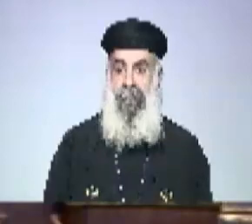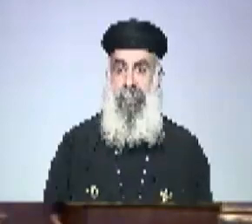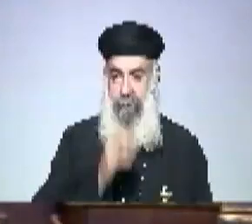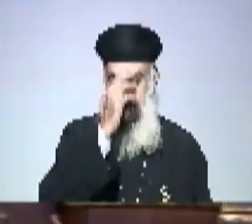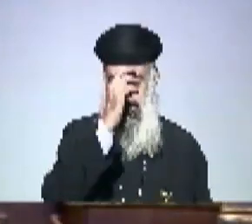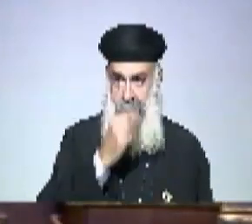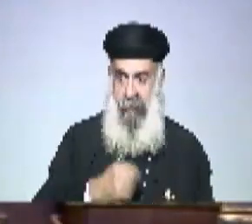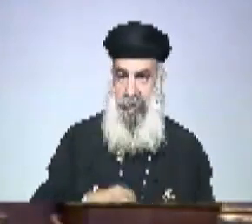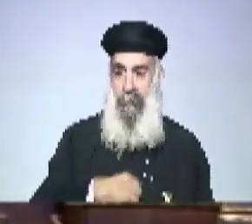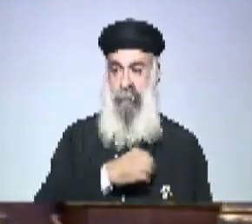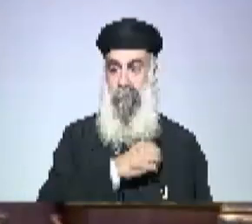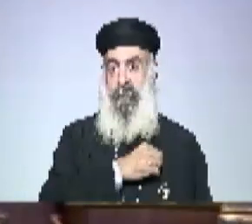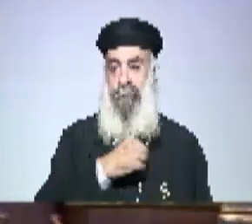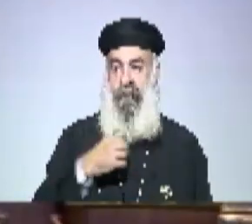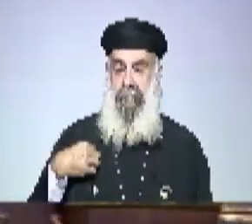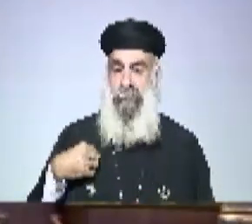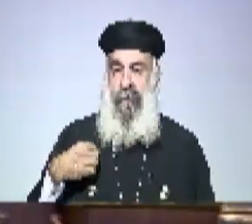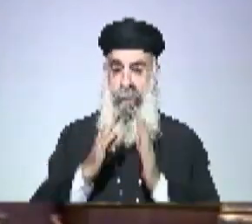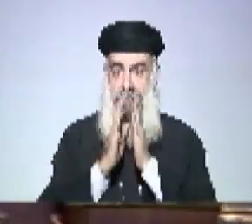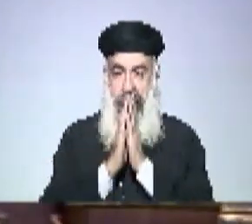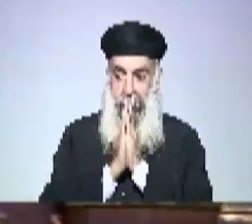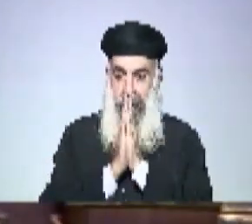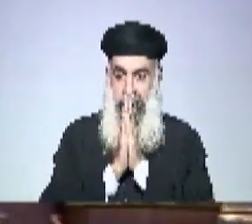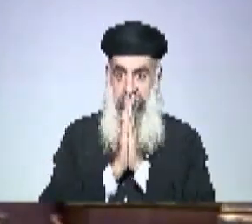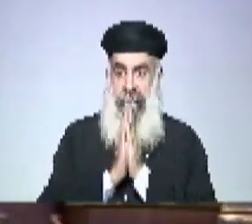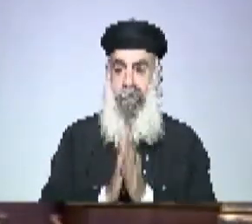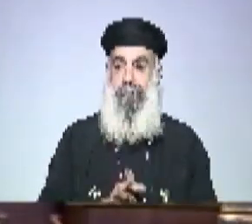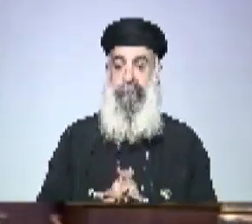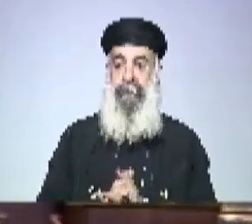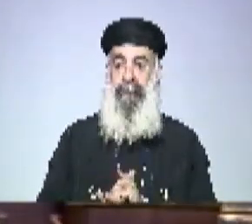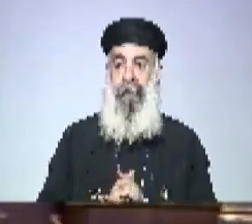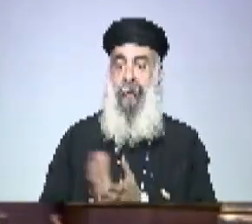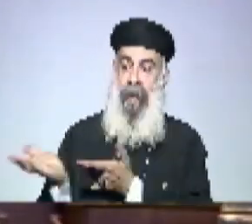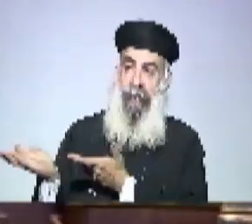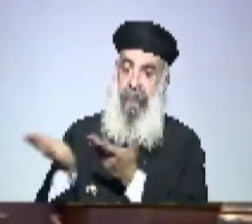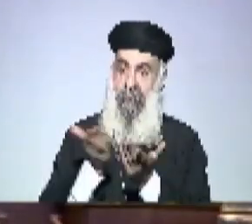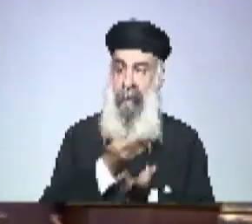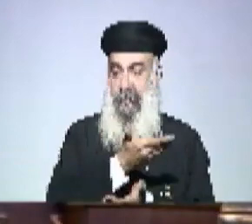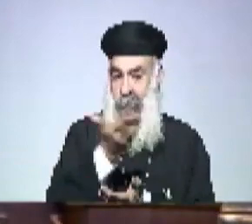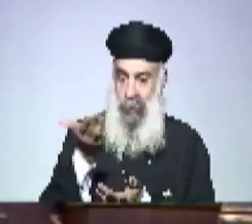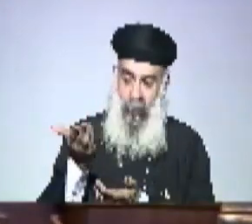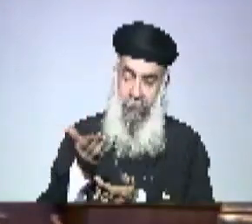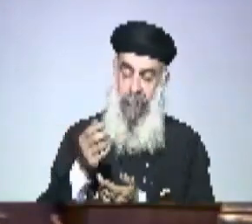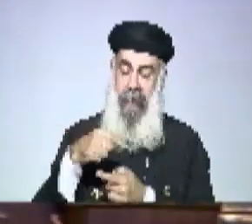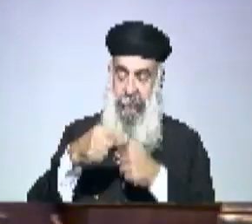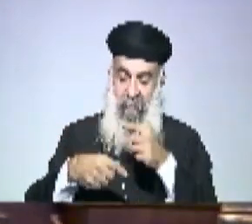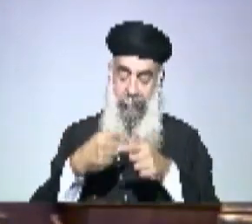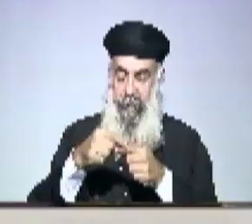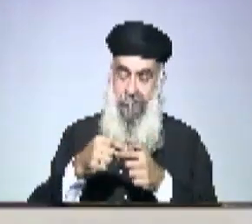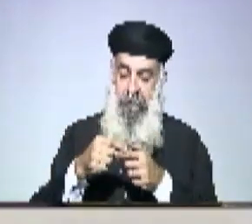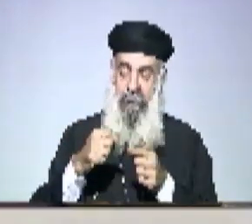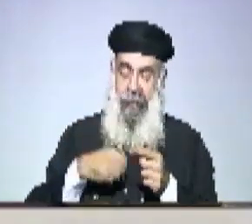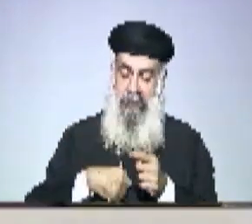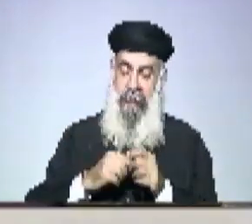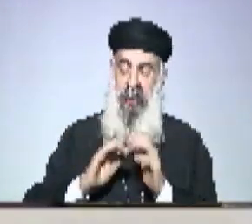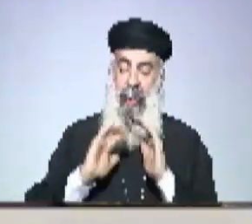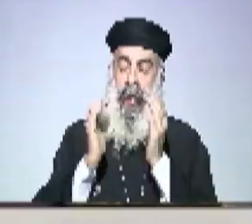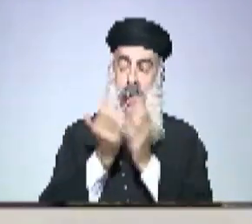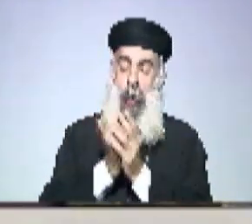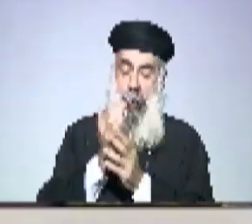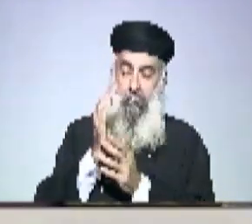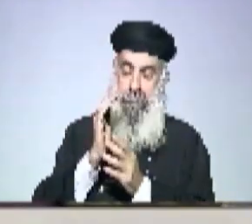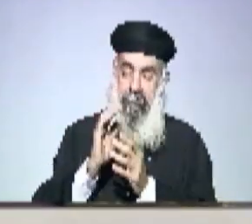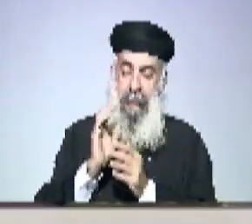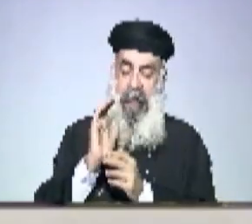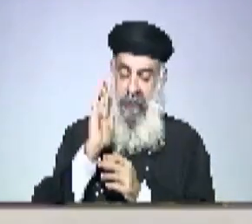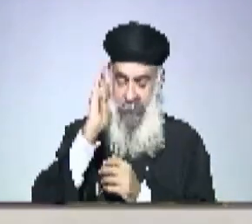باسم الاب والابن والروح القدس الاله الوحد امين اهلا بحضراتكم في حلقه جديده من برنامجكم